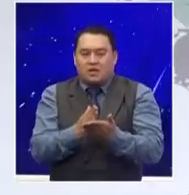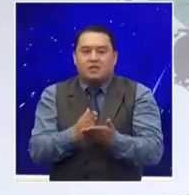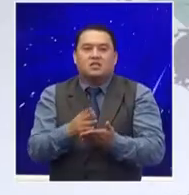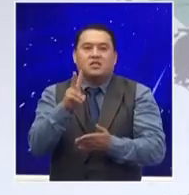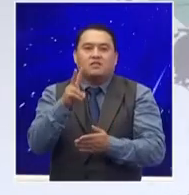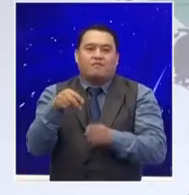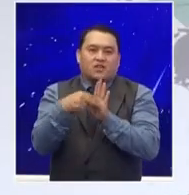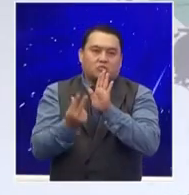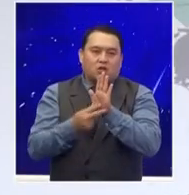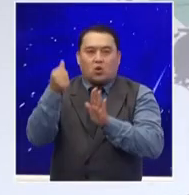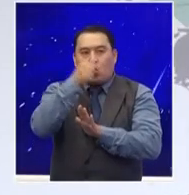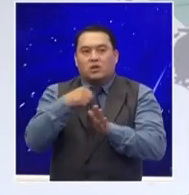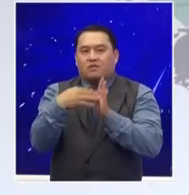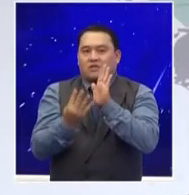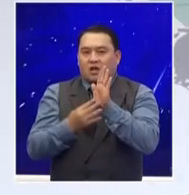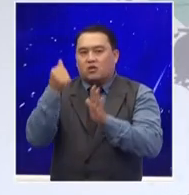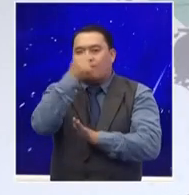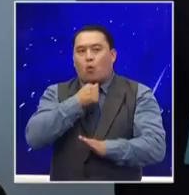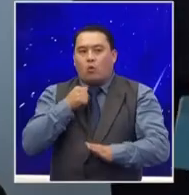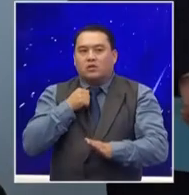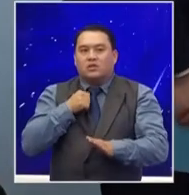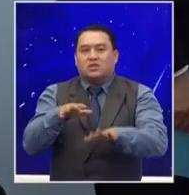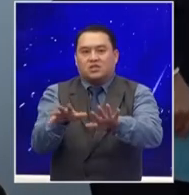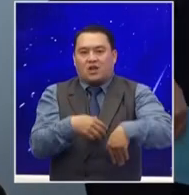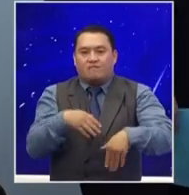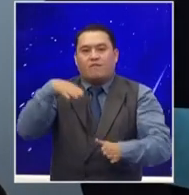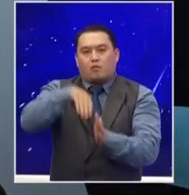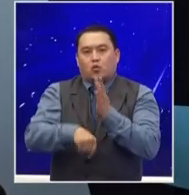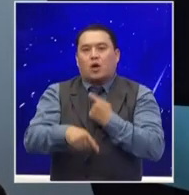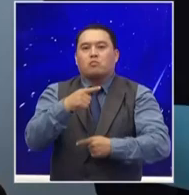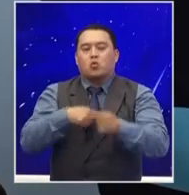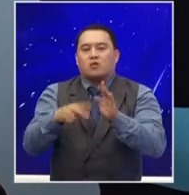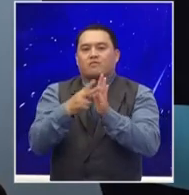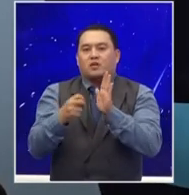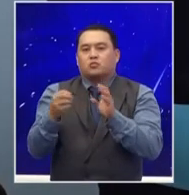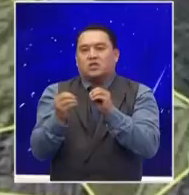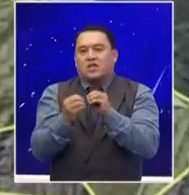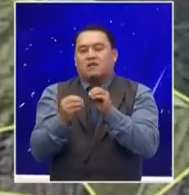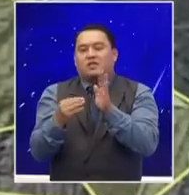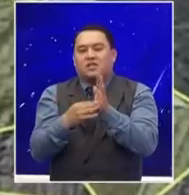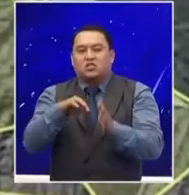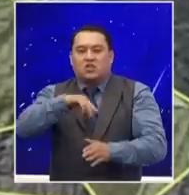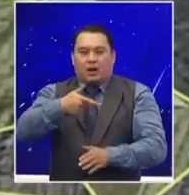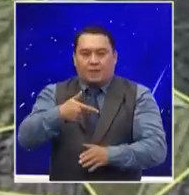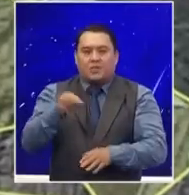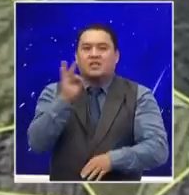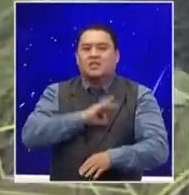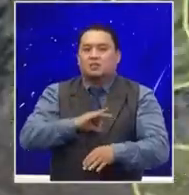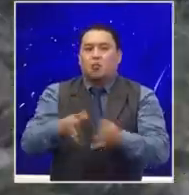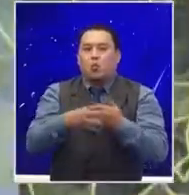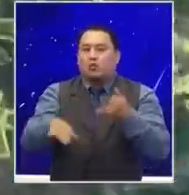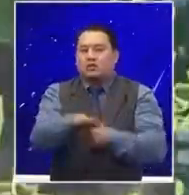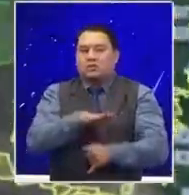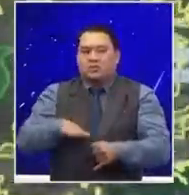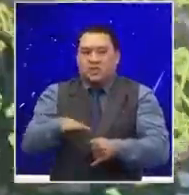за 2018 и 2019 годы изъято и вовлечено в оборот почти 809 тысяч гектаров неиспользуемых земель